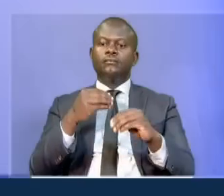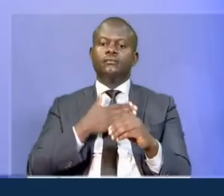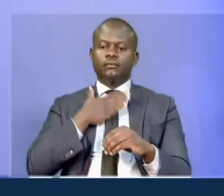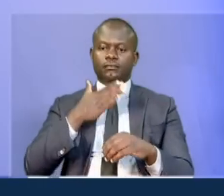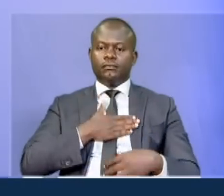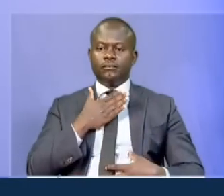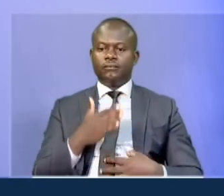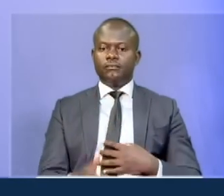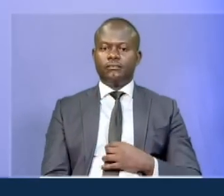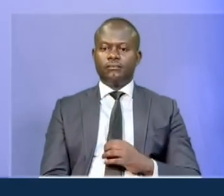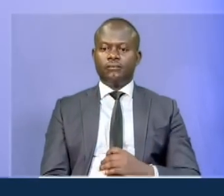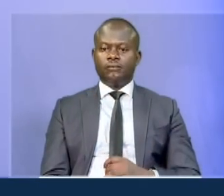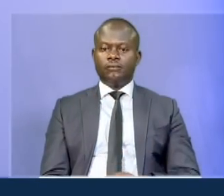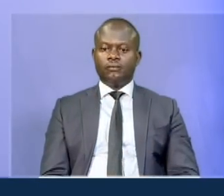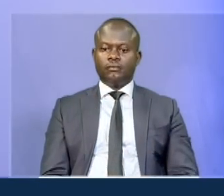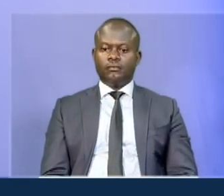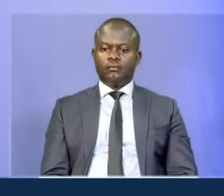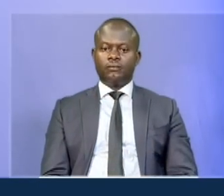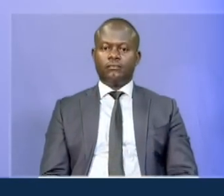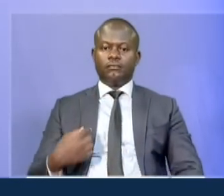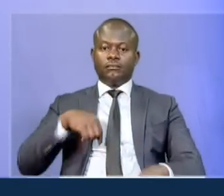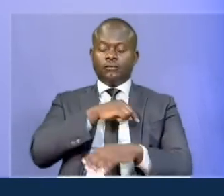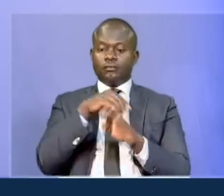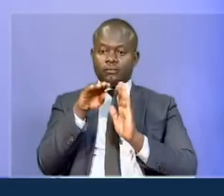bazishimira. Gahunda yacu ya BK nka BK